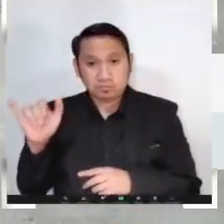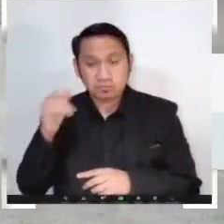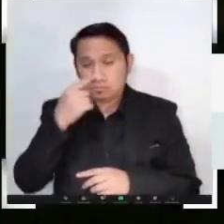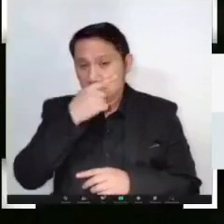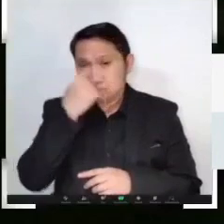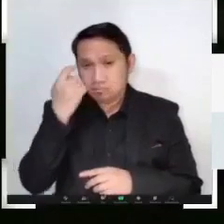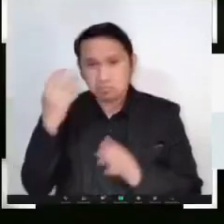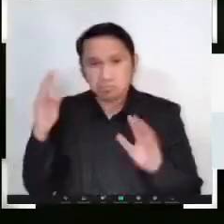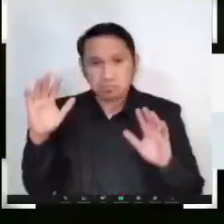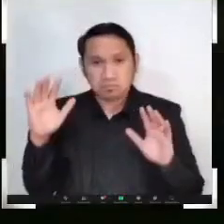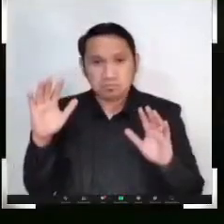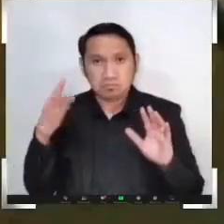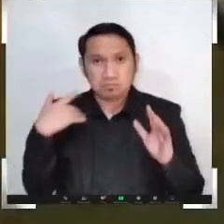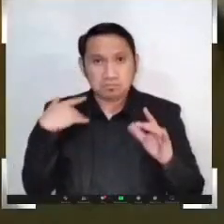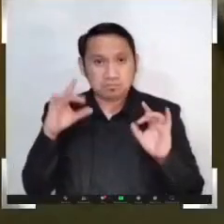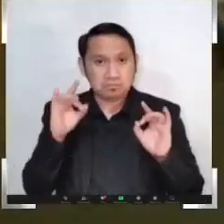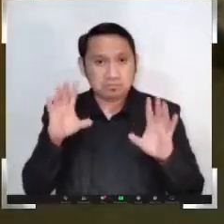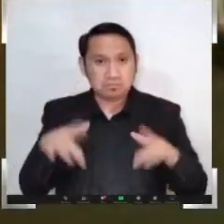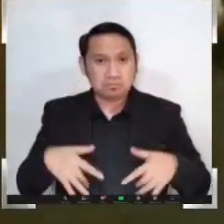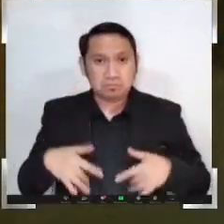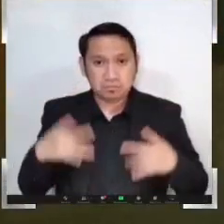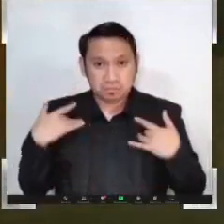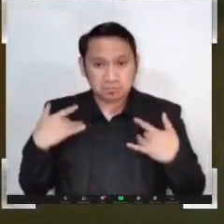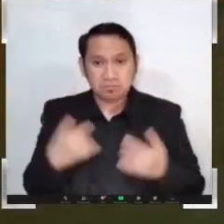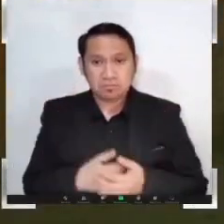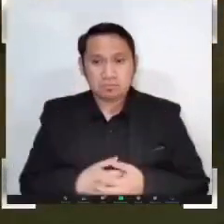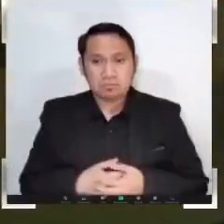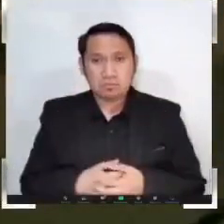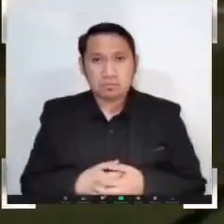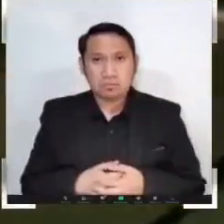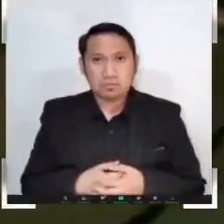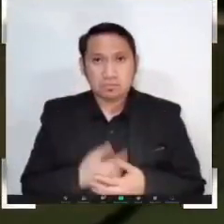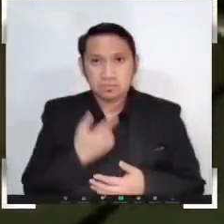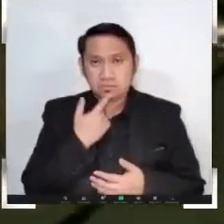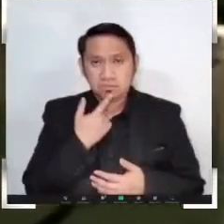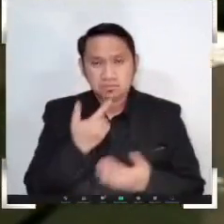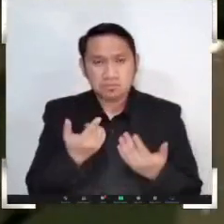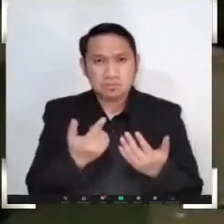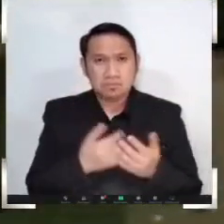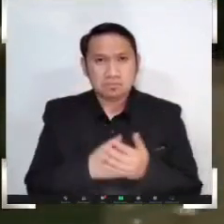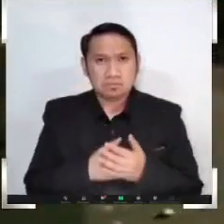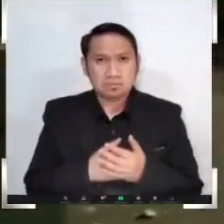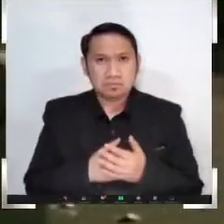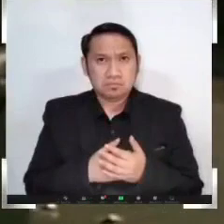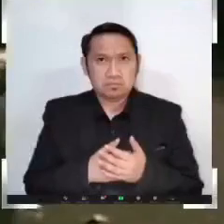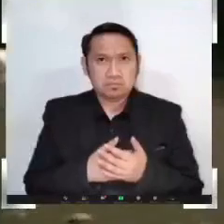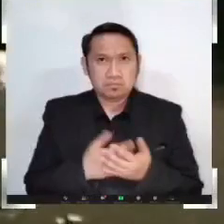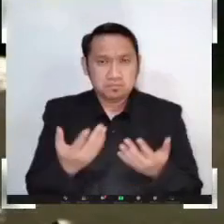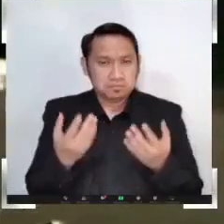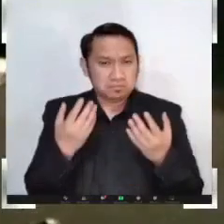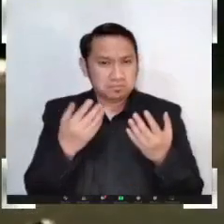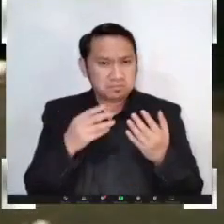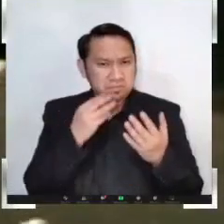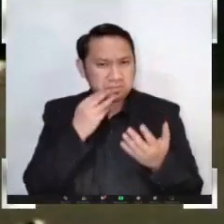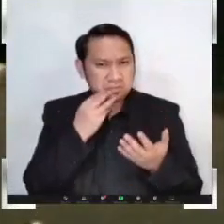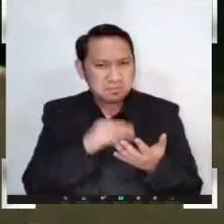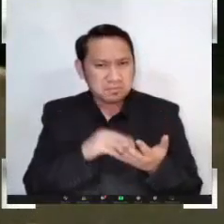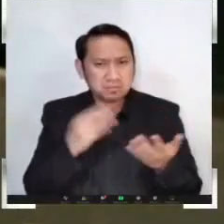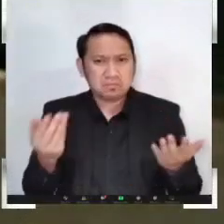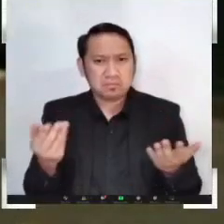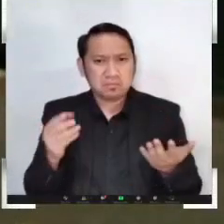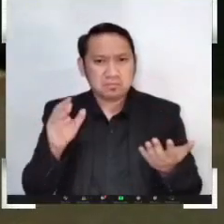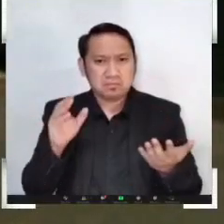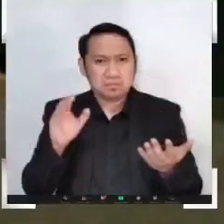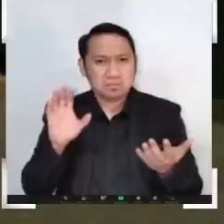kanyang buhay. Masyadong brazen yung mga messages na pinapagdala sa akin sa cellphone, sa messenger, may video chat pa